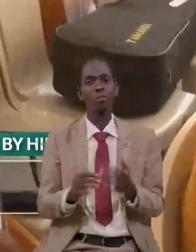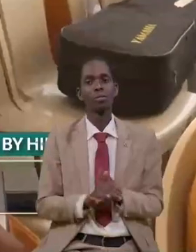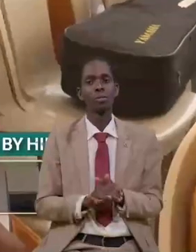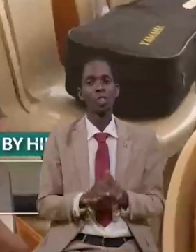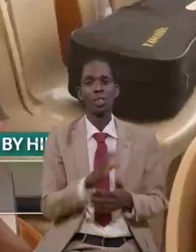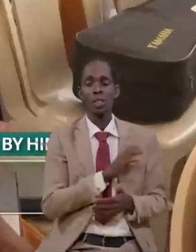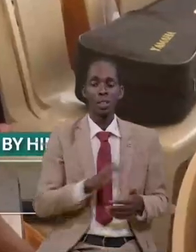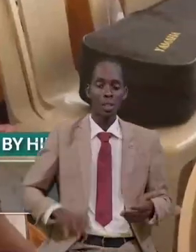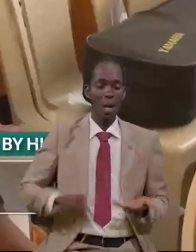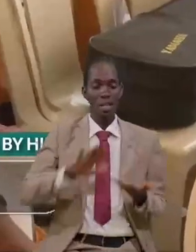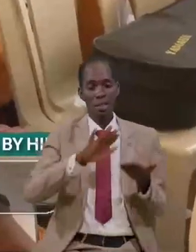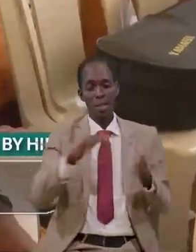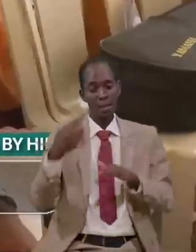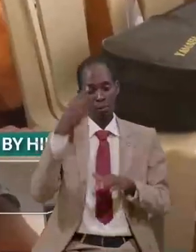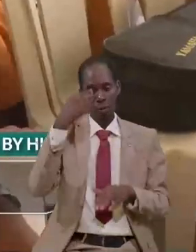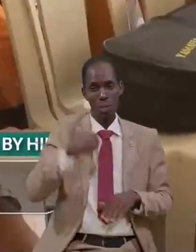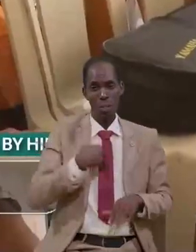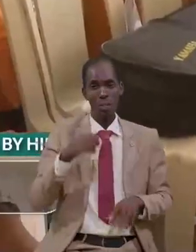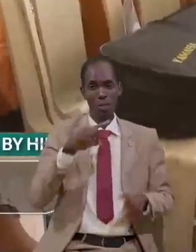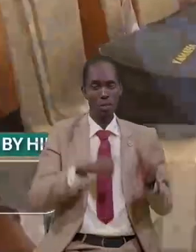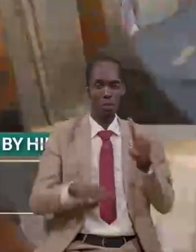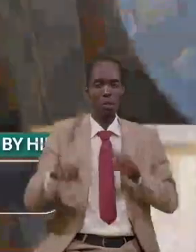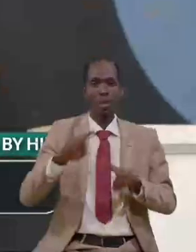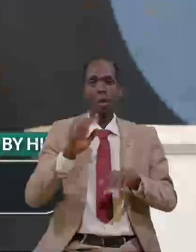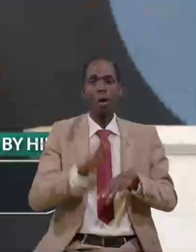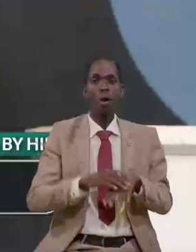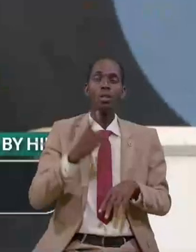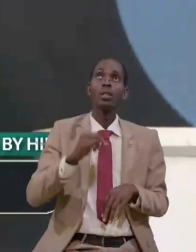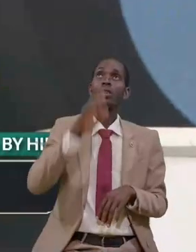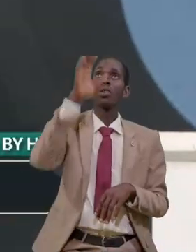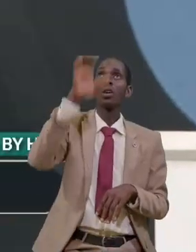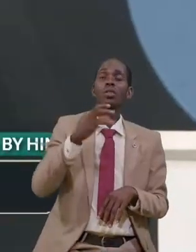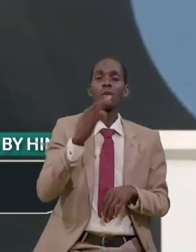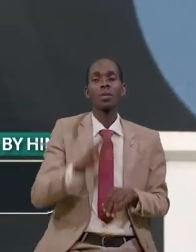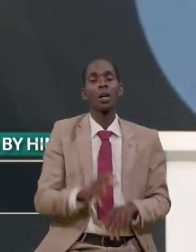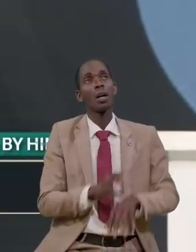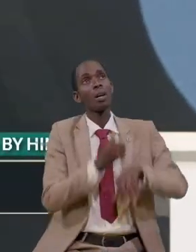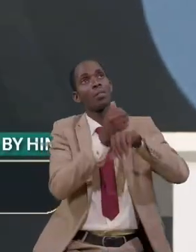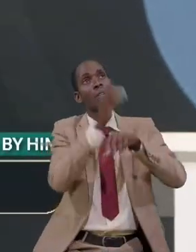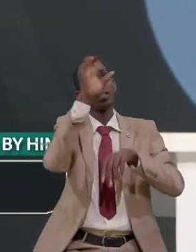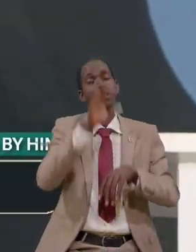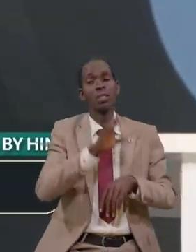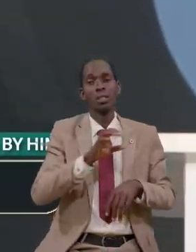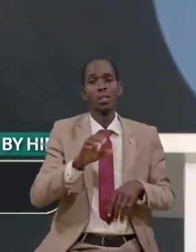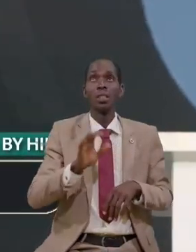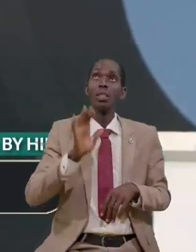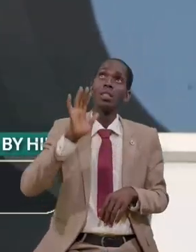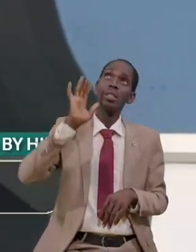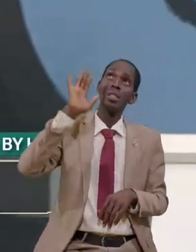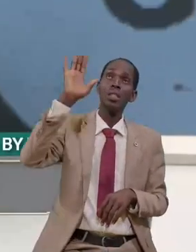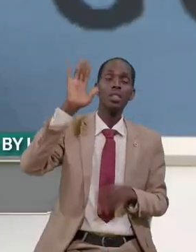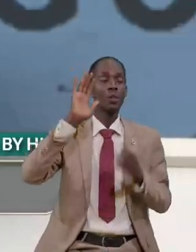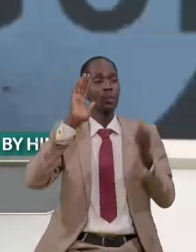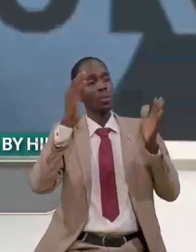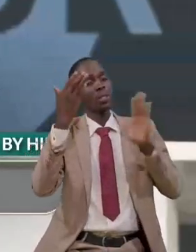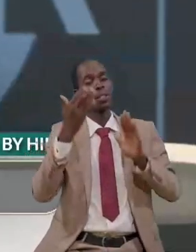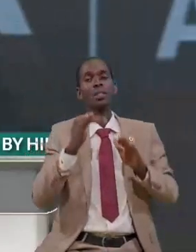Christ est mort pour moi. Sur la croix du calvaire. Il est présent en moi.